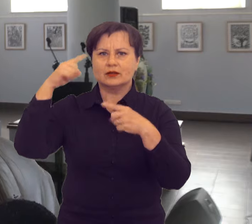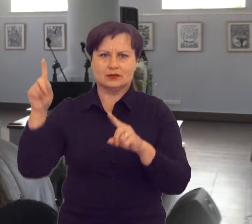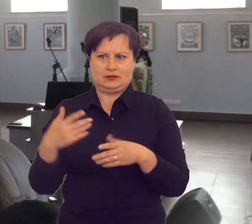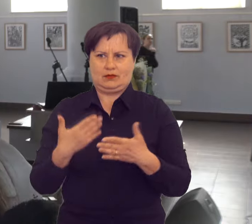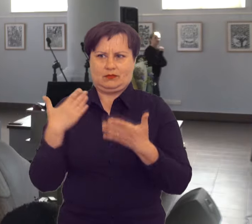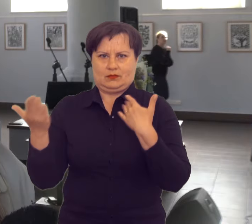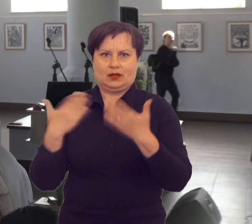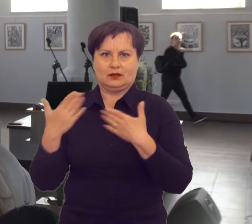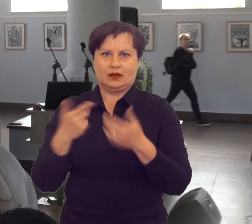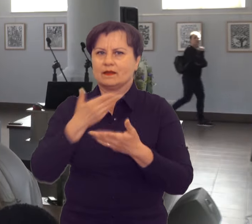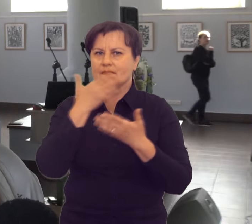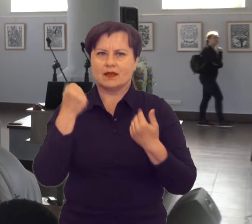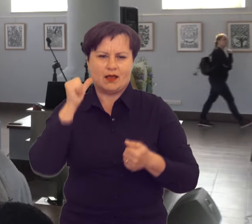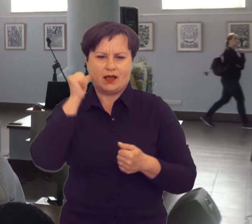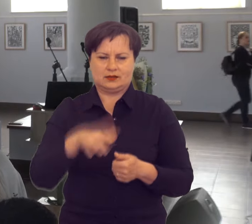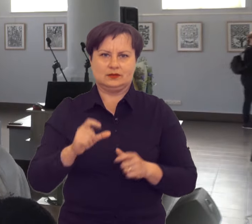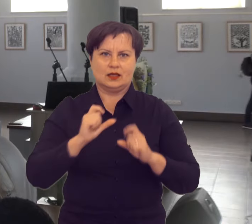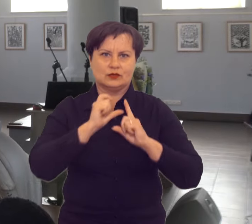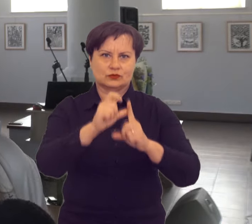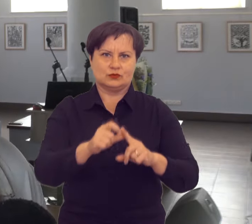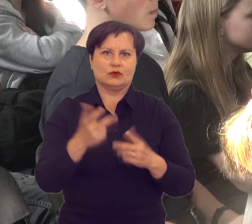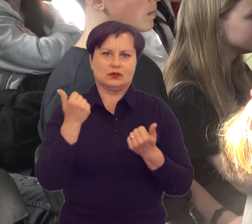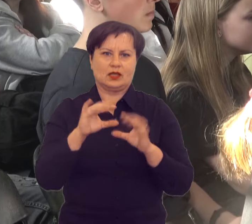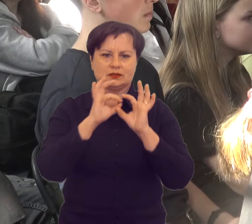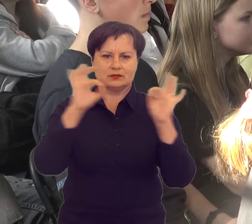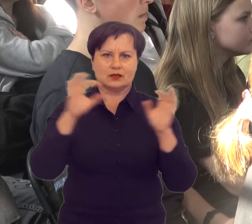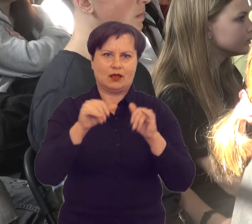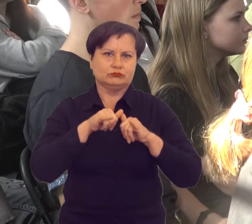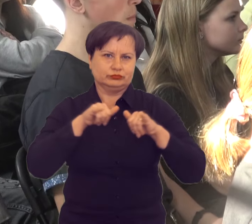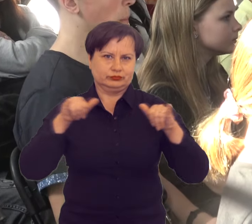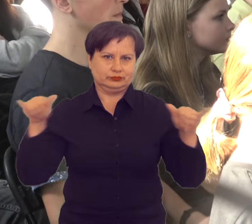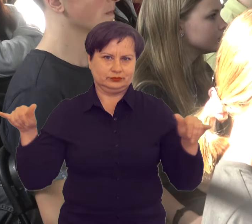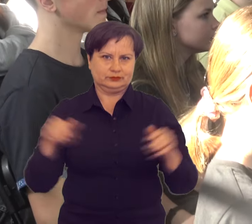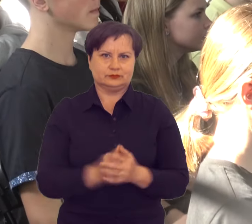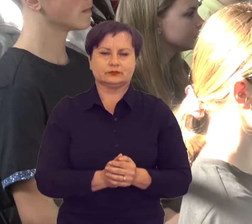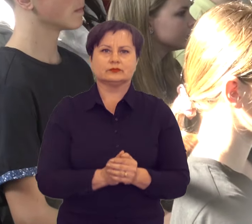kur visai kitos kalbos, nebėra to tokio kasdieninio žodžių